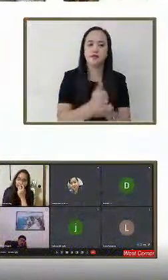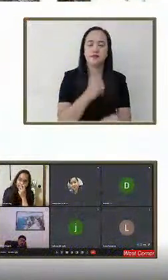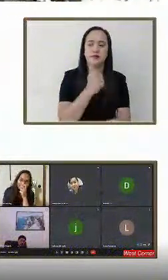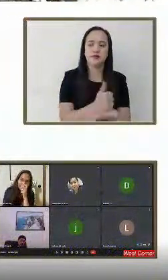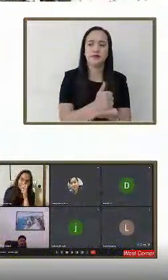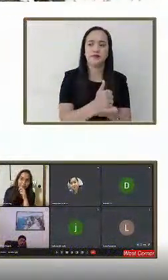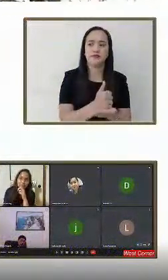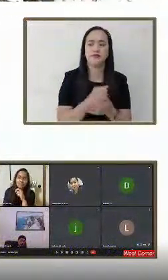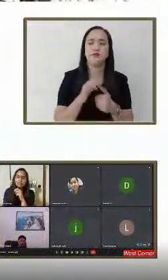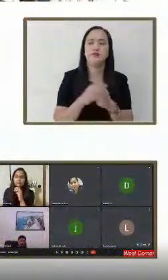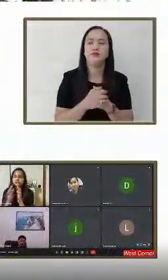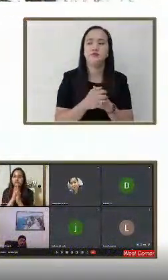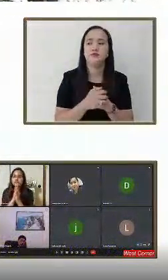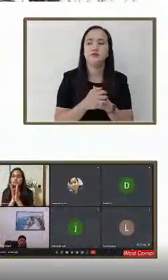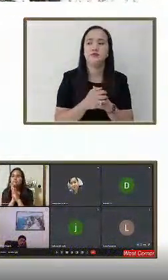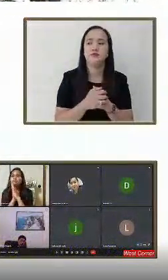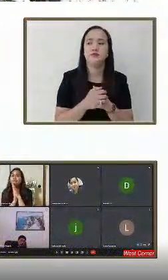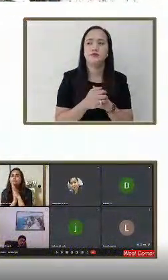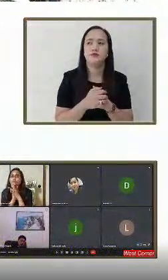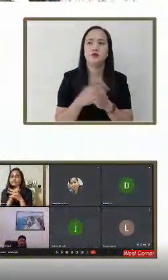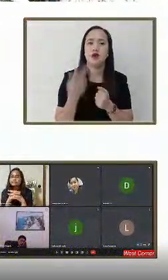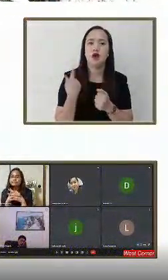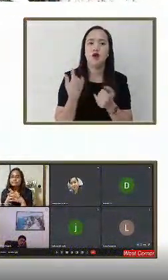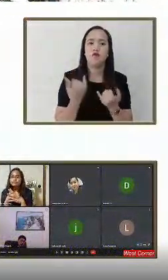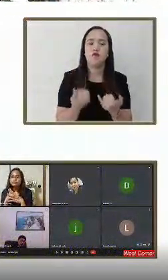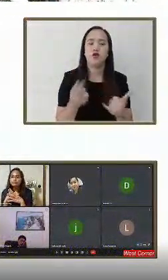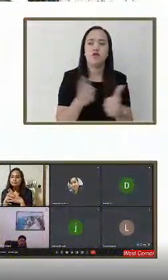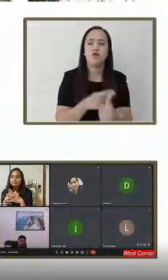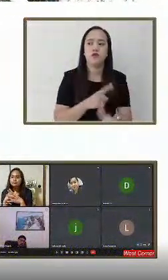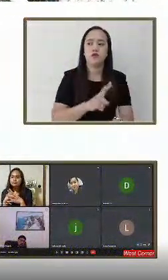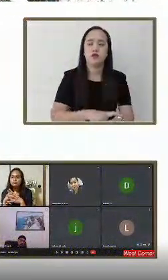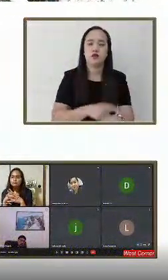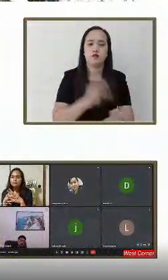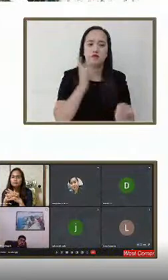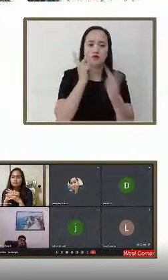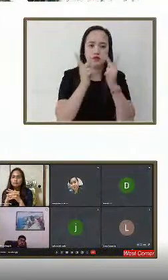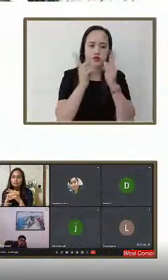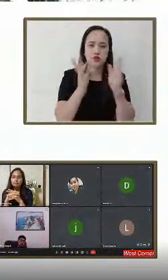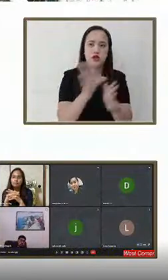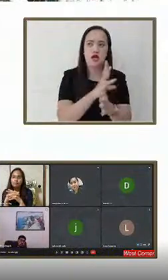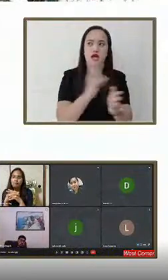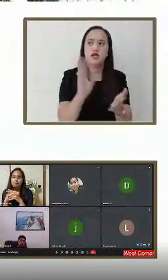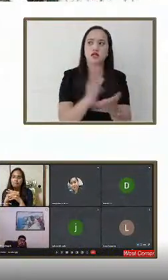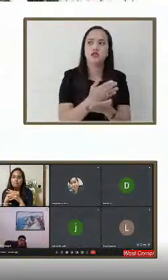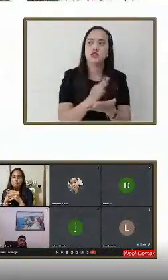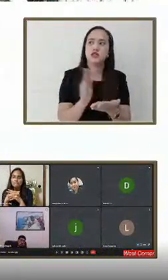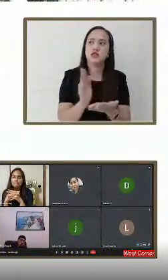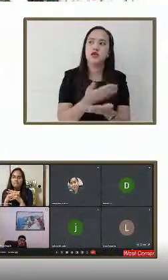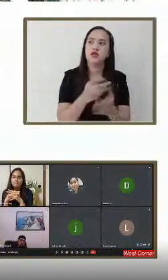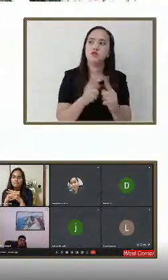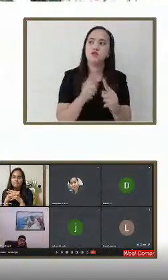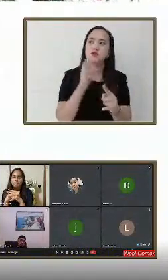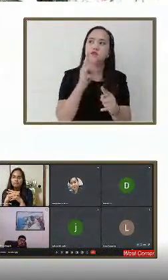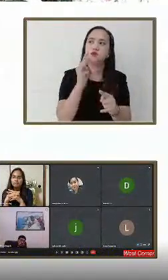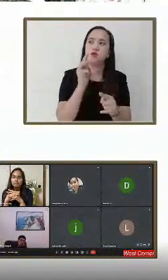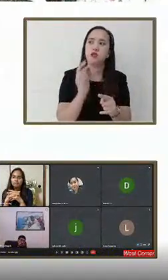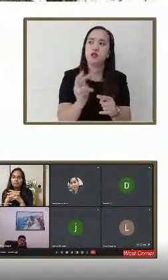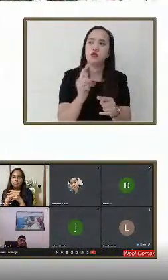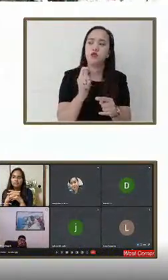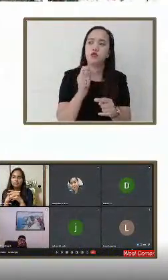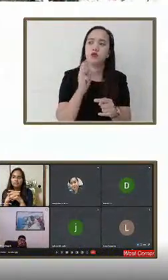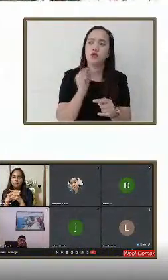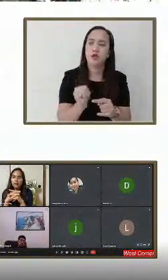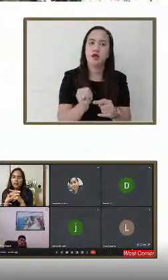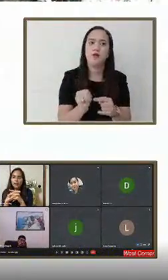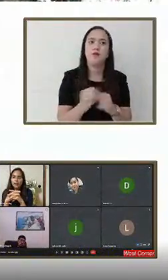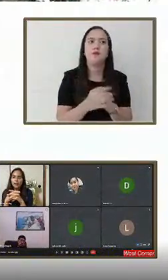Amen. So, meron tayong mga first-time visitors at we don't want to miss you. No? So, mga first-time visitors po namin. If this is your first